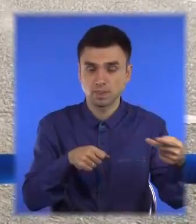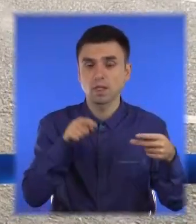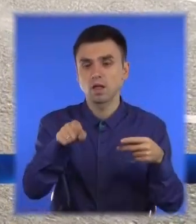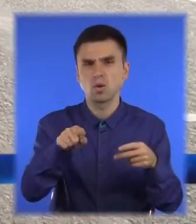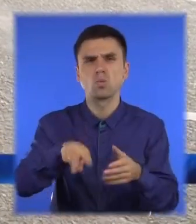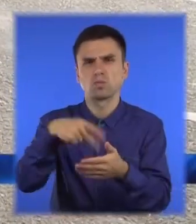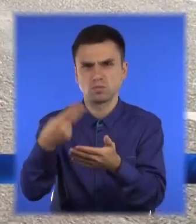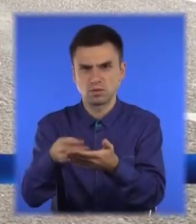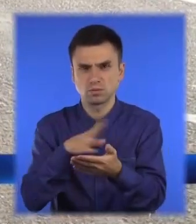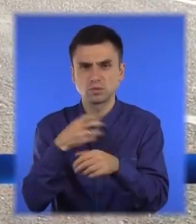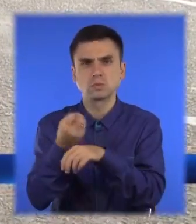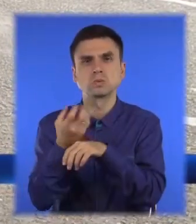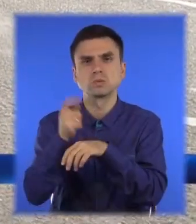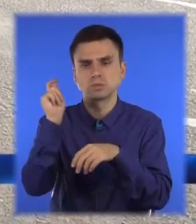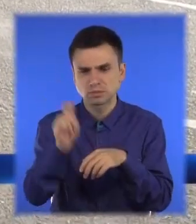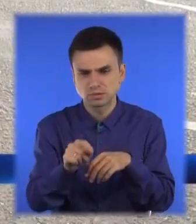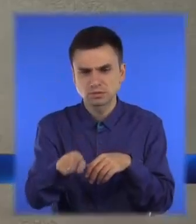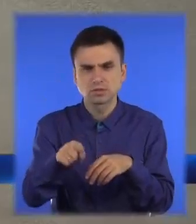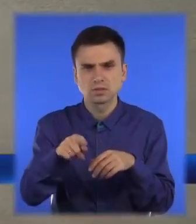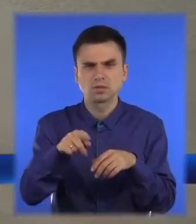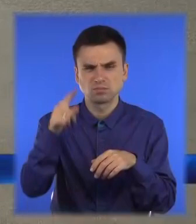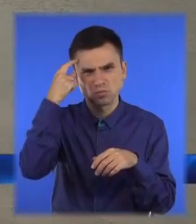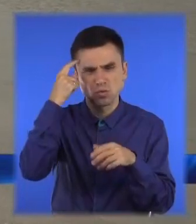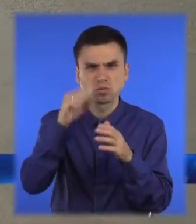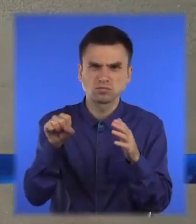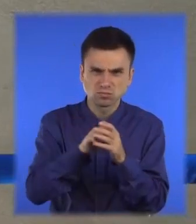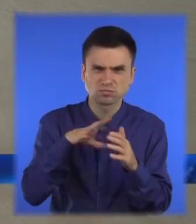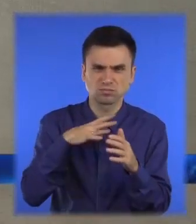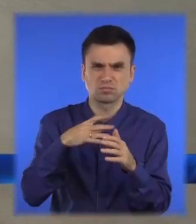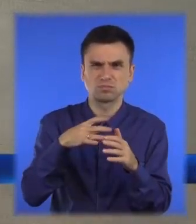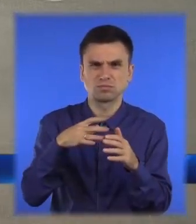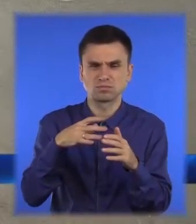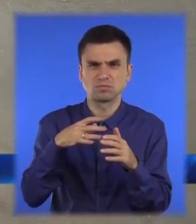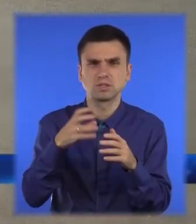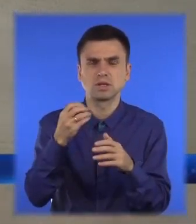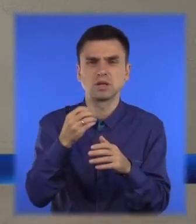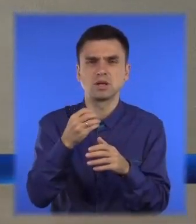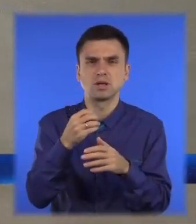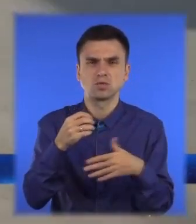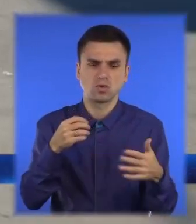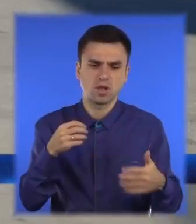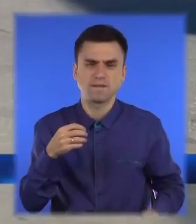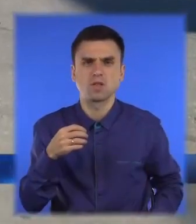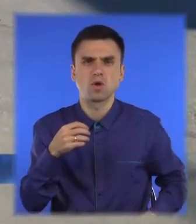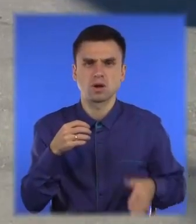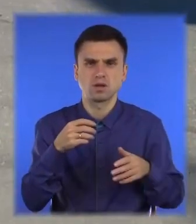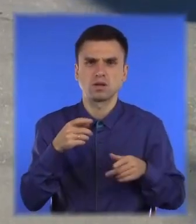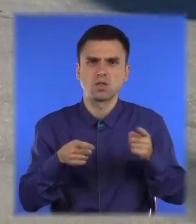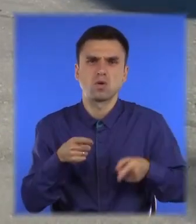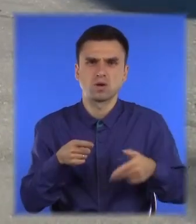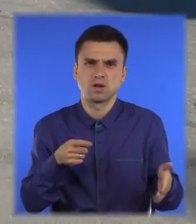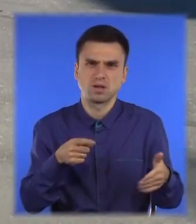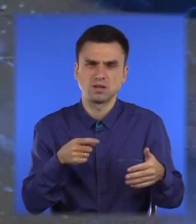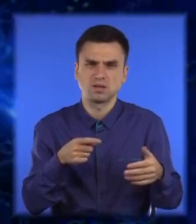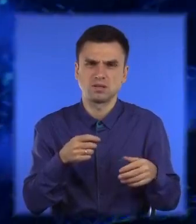постраждалого пішохода струс мозку, черепно-мозкову травму та забій лівого стегна. На місці події працював екіпаж патрульної